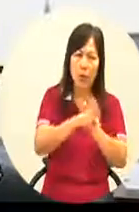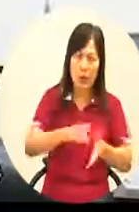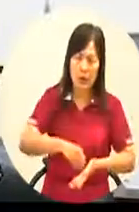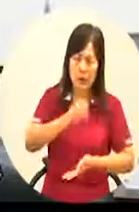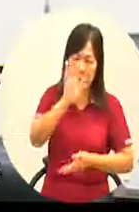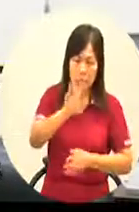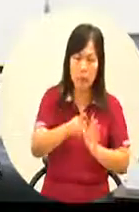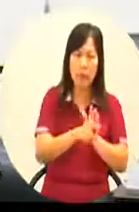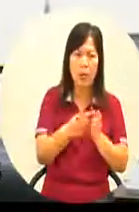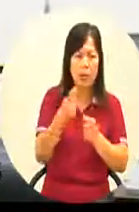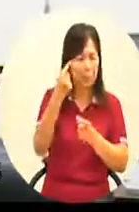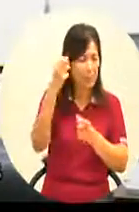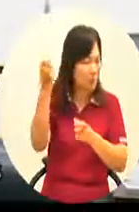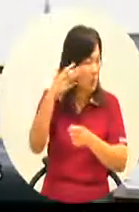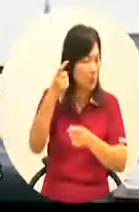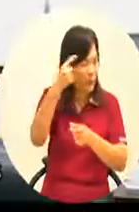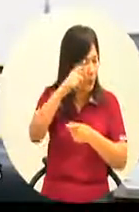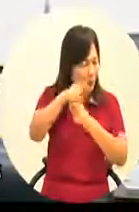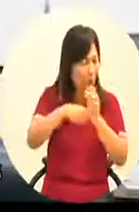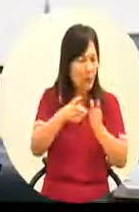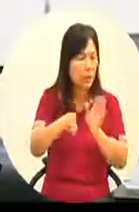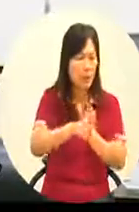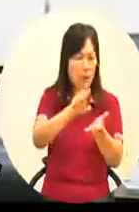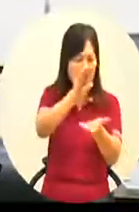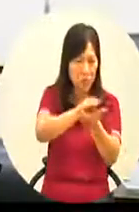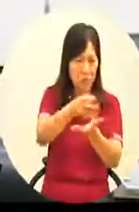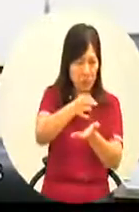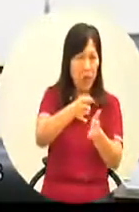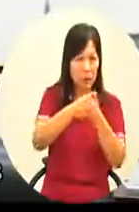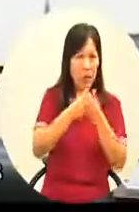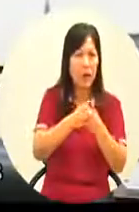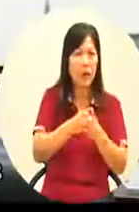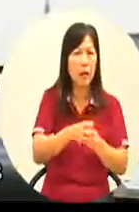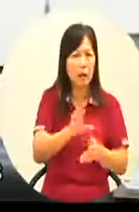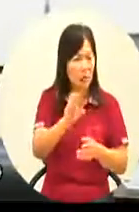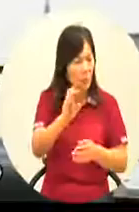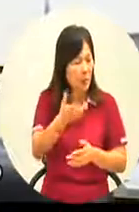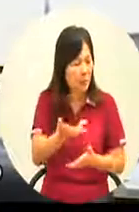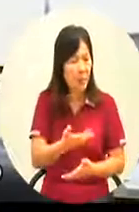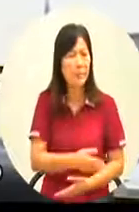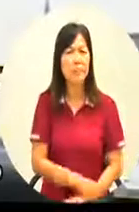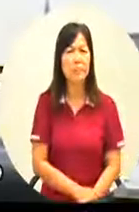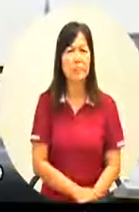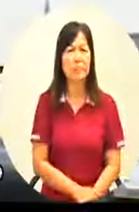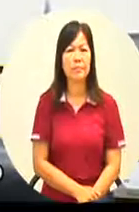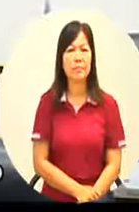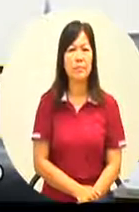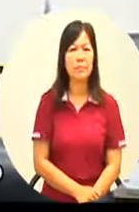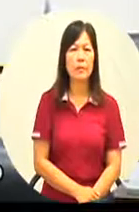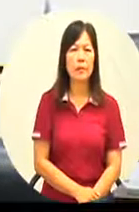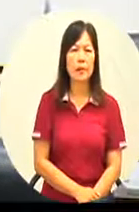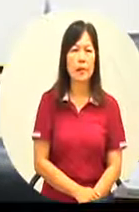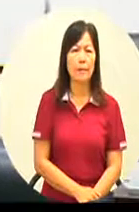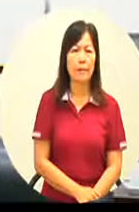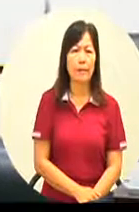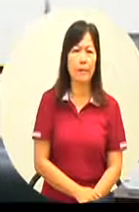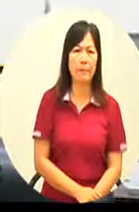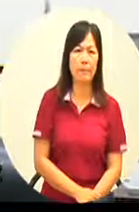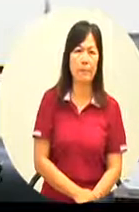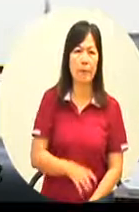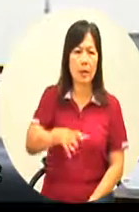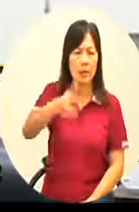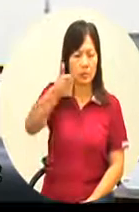听说明年就要开始停车场要收费了。局长有没有这个事情，请说明。哦，局